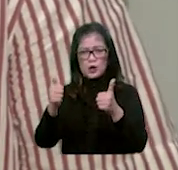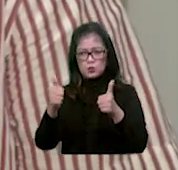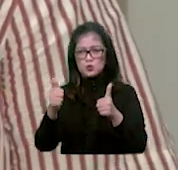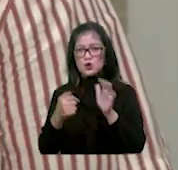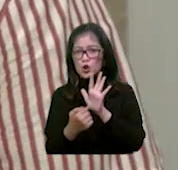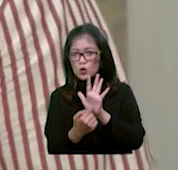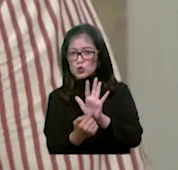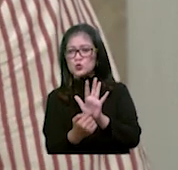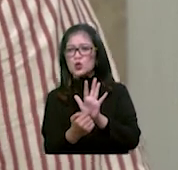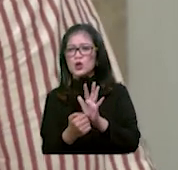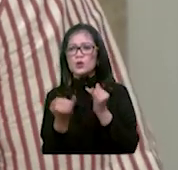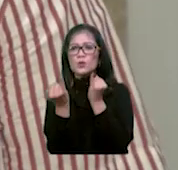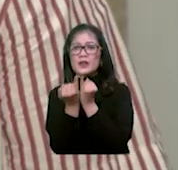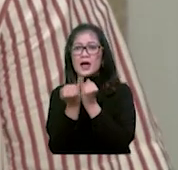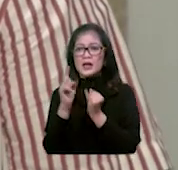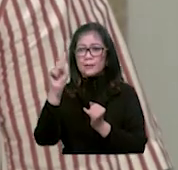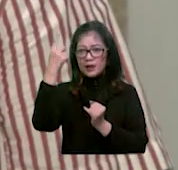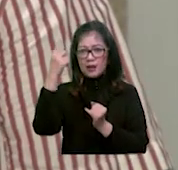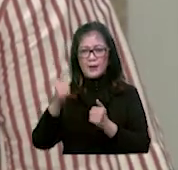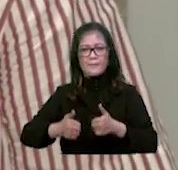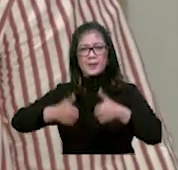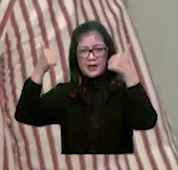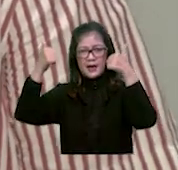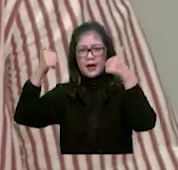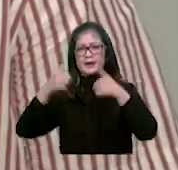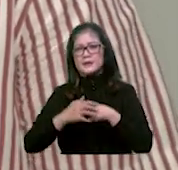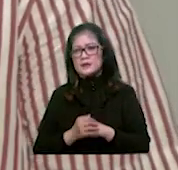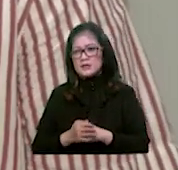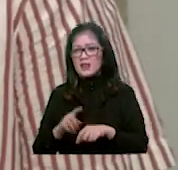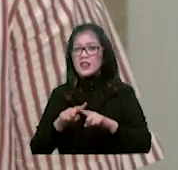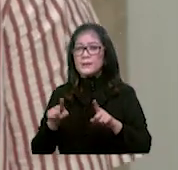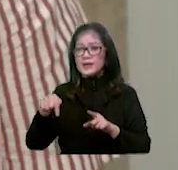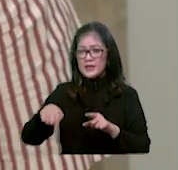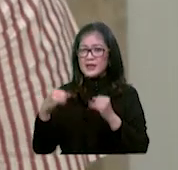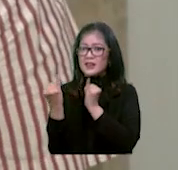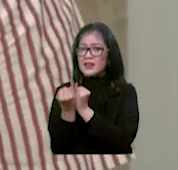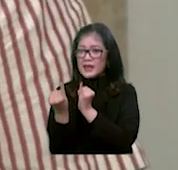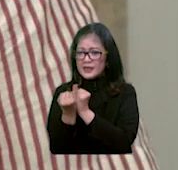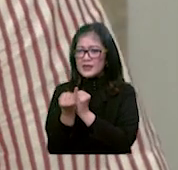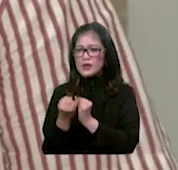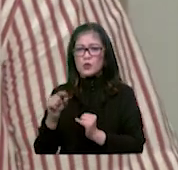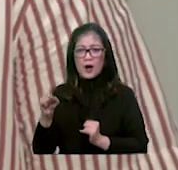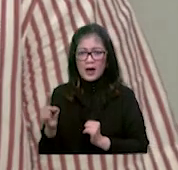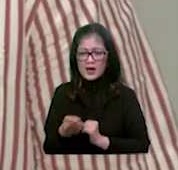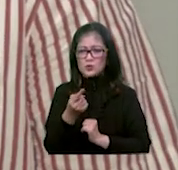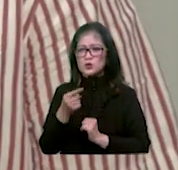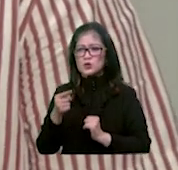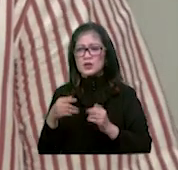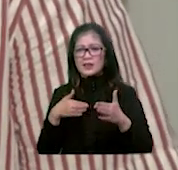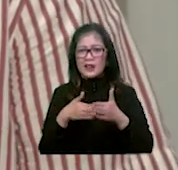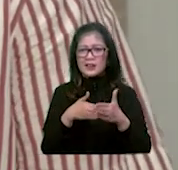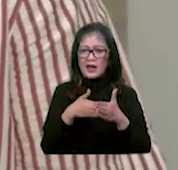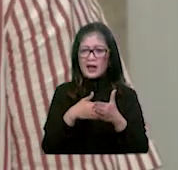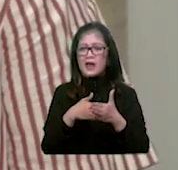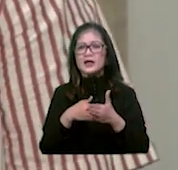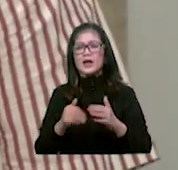ya pertandingan pertama mereka menang Jadi saya pikir ini tantangan awal yang harus dituntaskan oleh Timnas